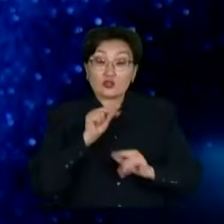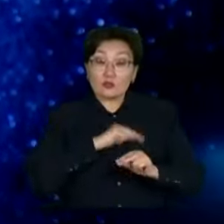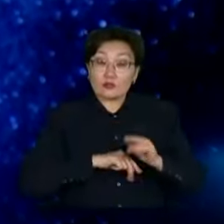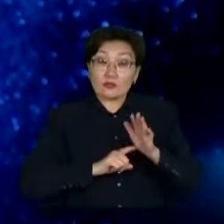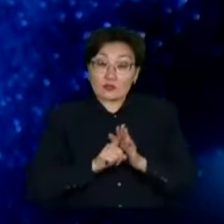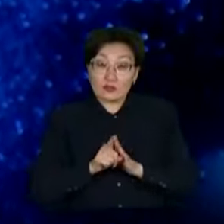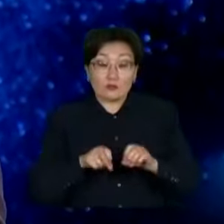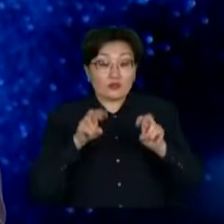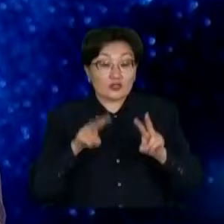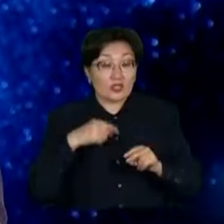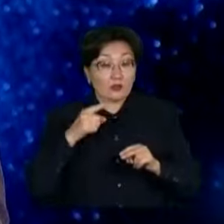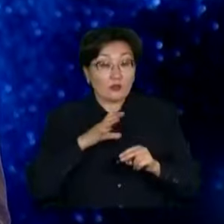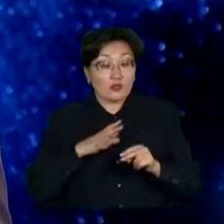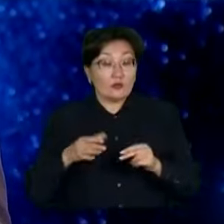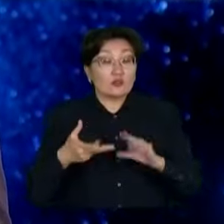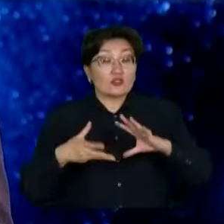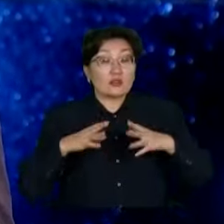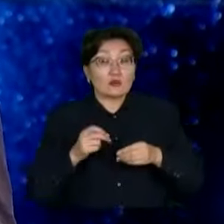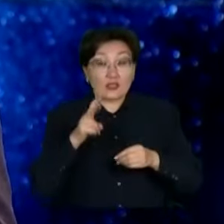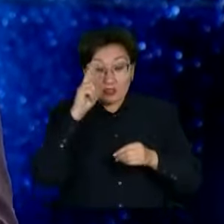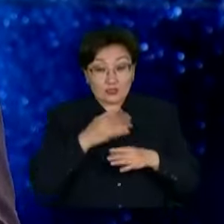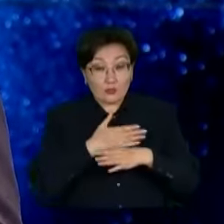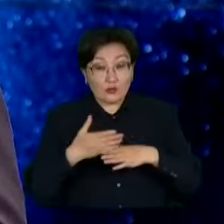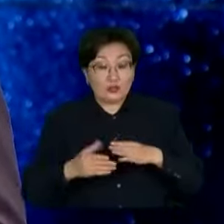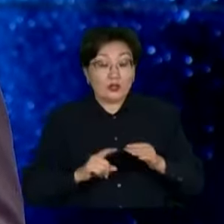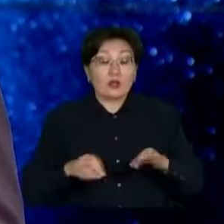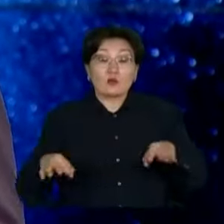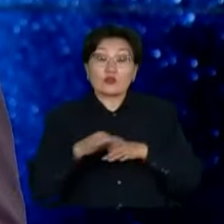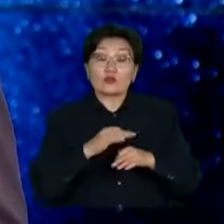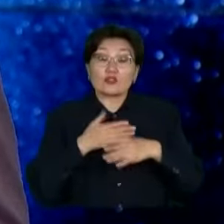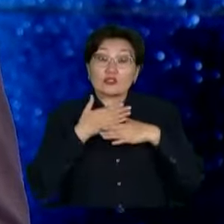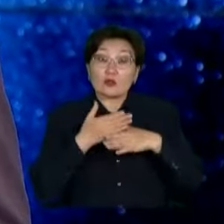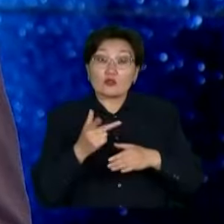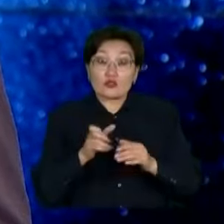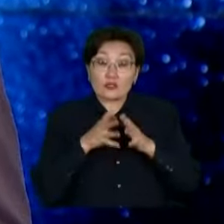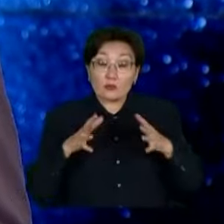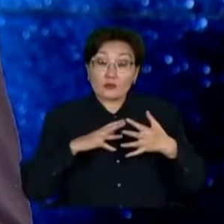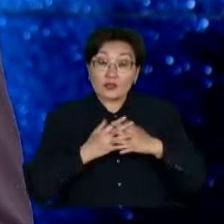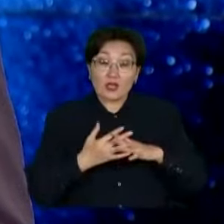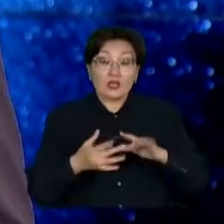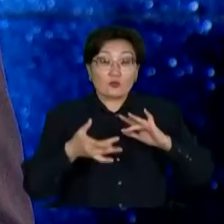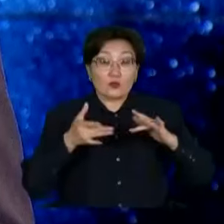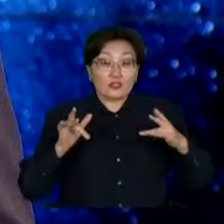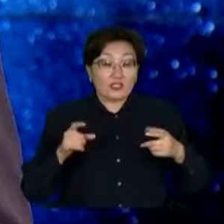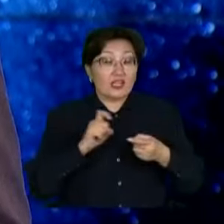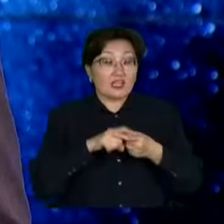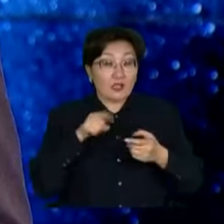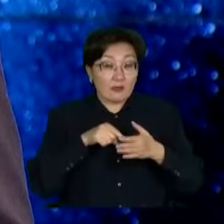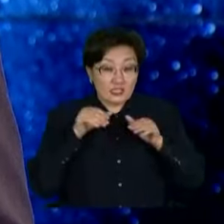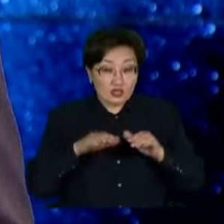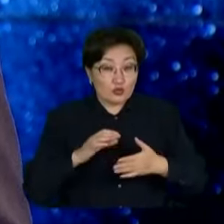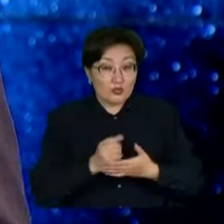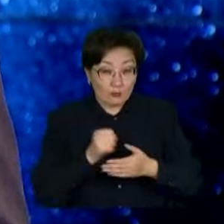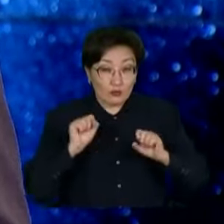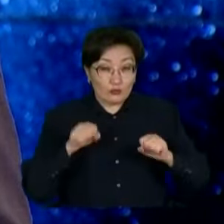қосылмақ. Мамандардың сөзінше бар болғаны 2 айдан соң бастама көмегімен 300-ден аса ауылдың ғаламторға қатысты мәселесін шешуге де болады